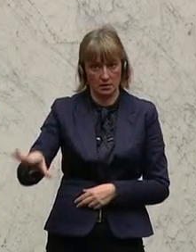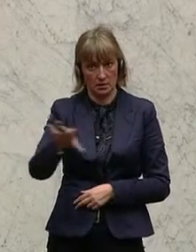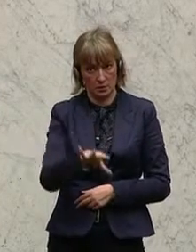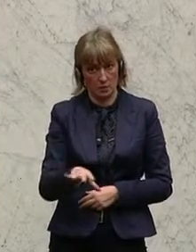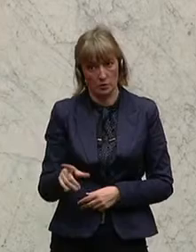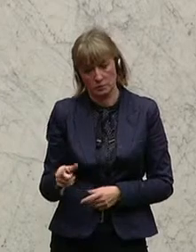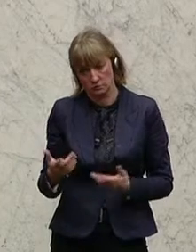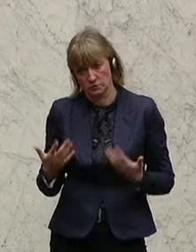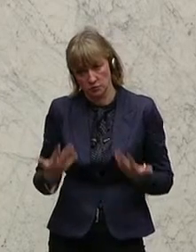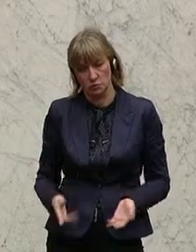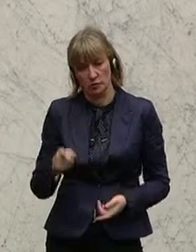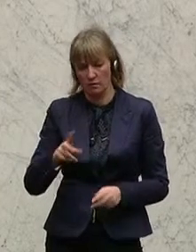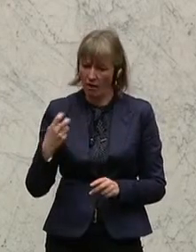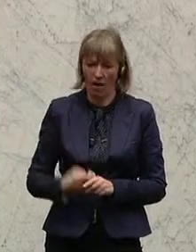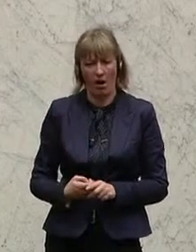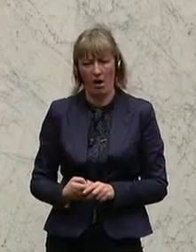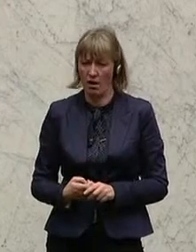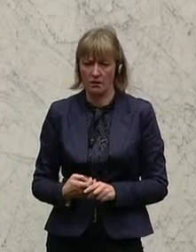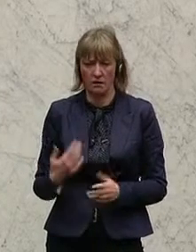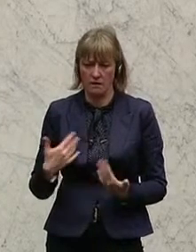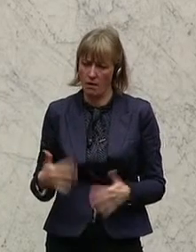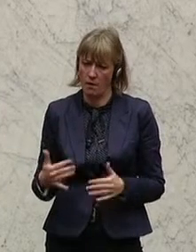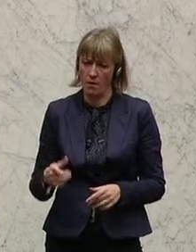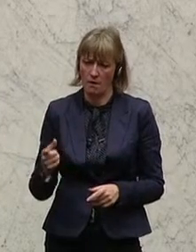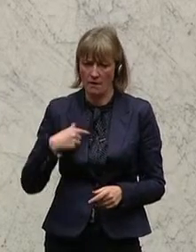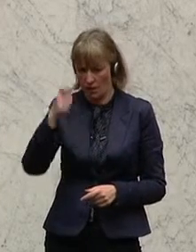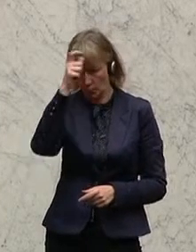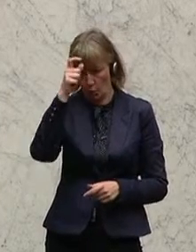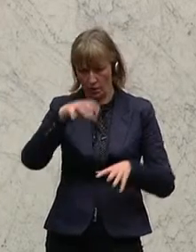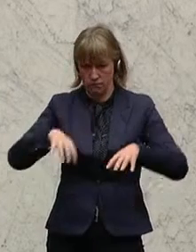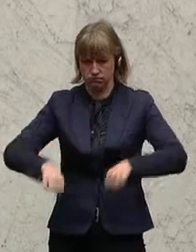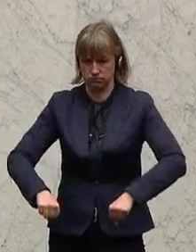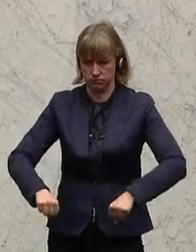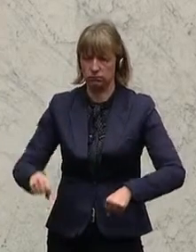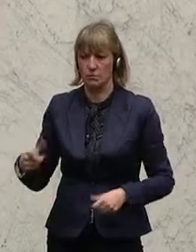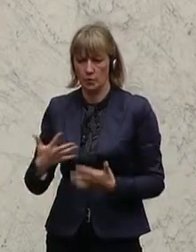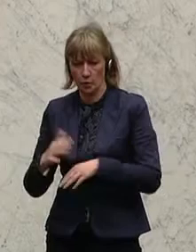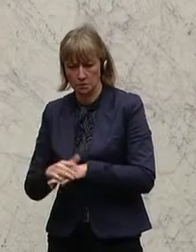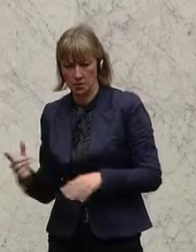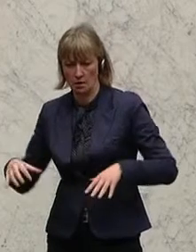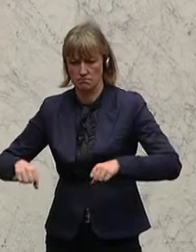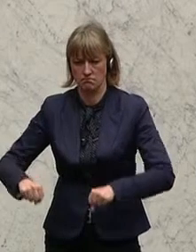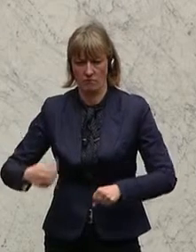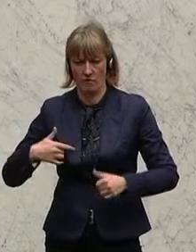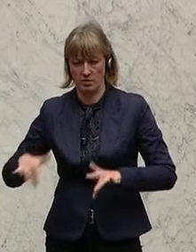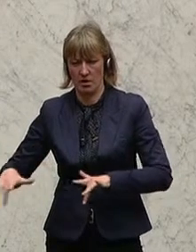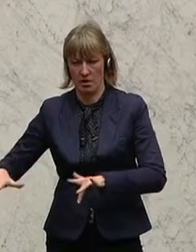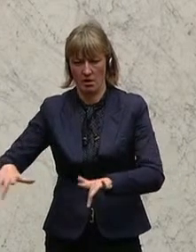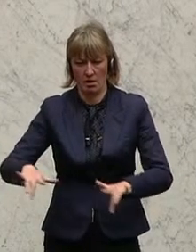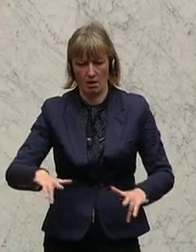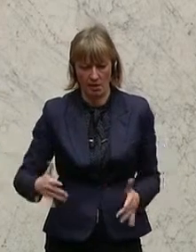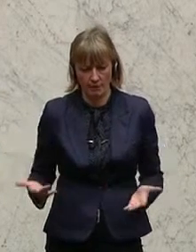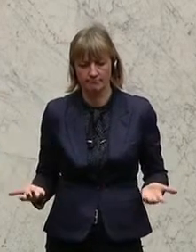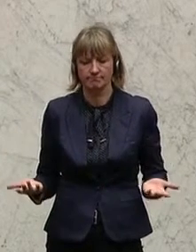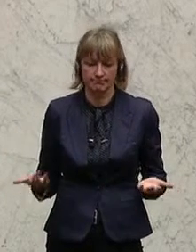so, dass natürlich dort mit harter Hand die Türken geherrscht haben, Großbritannien immer wieder präsent war